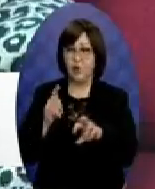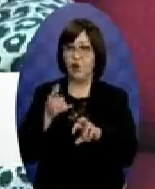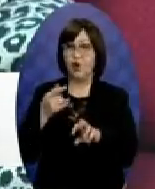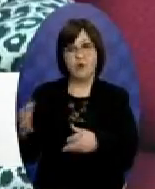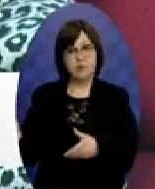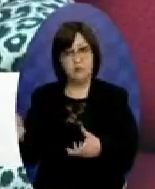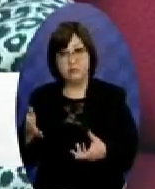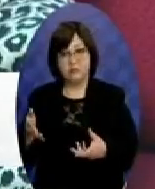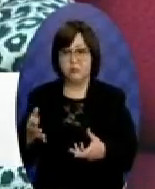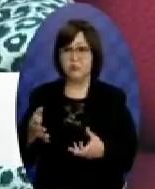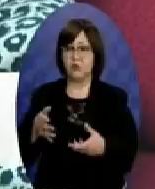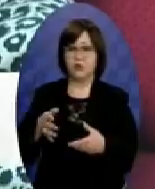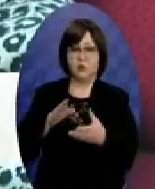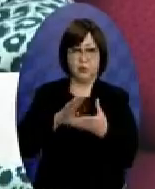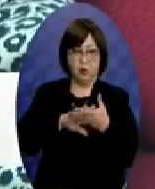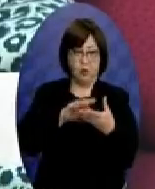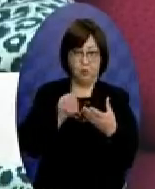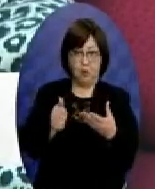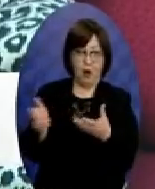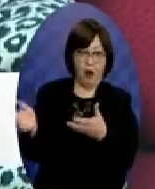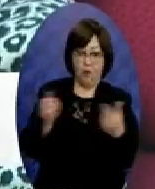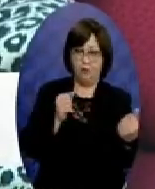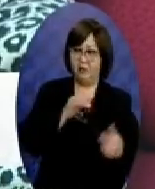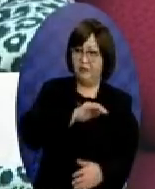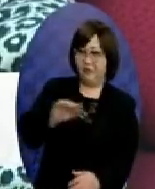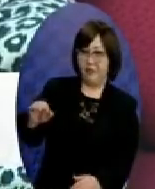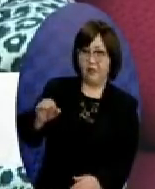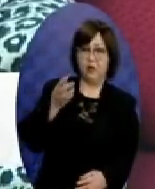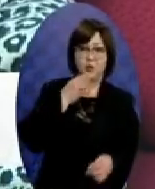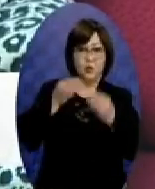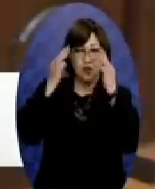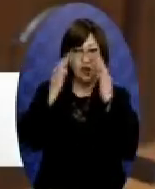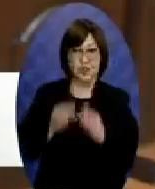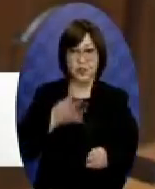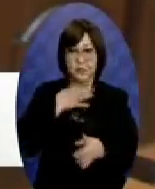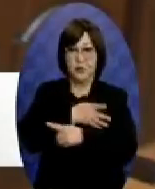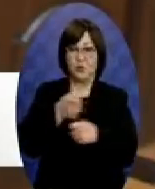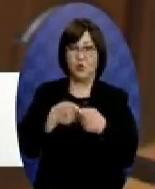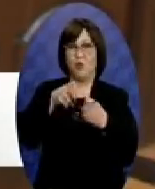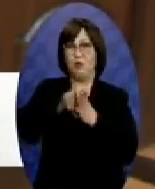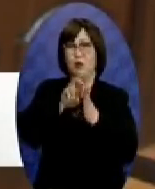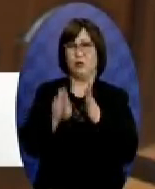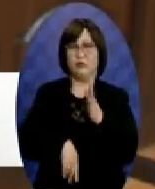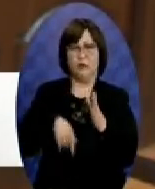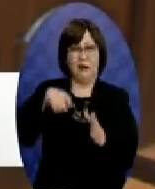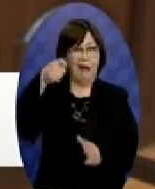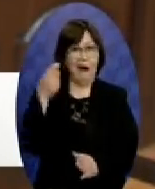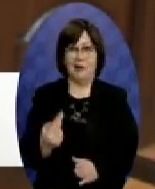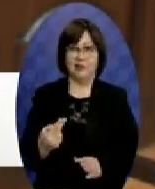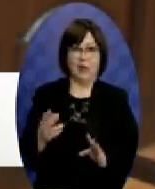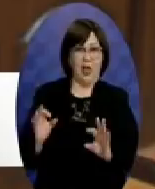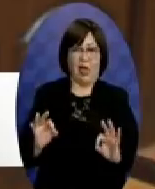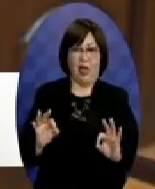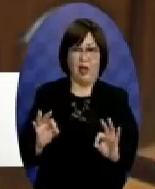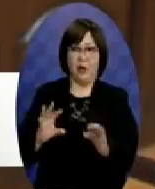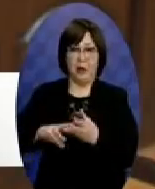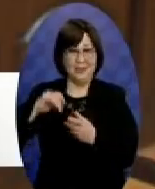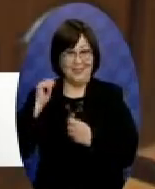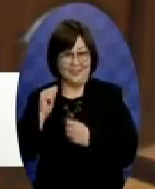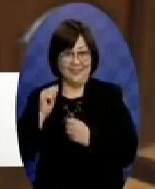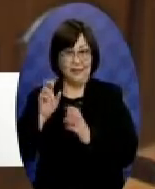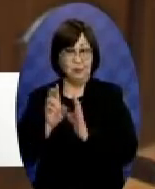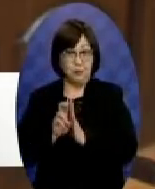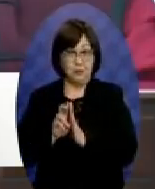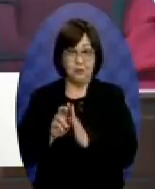хөрөнгийг төлбөр авахч авахаас татгалцах нь шүүхэн шийдвэрийг биелүүлэх боломжгүй болгох төдийгүй төлбөр төлөгчийн боломжийг хаах, шийдвэр